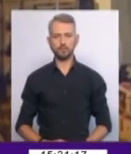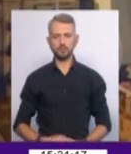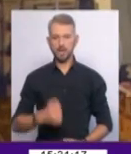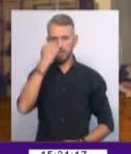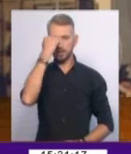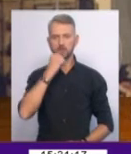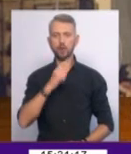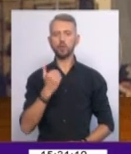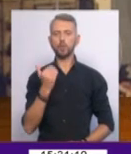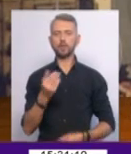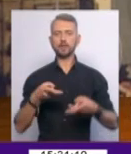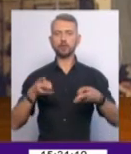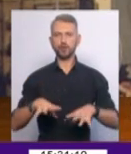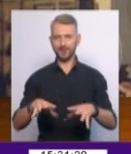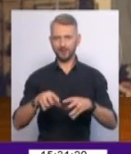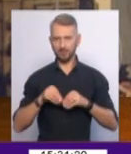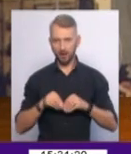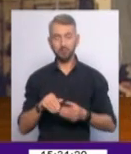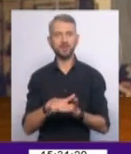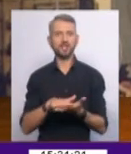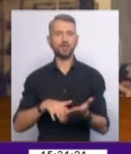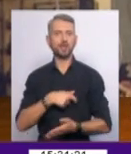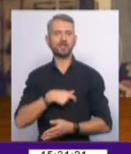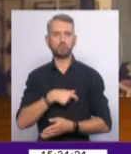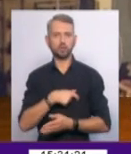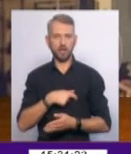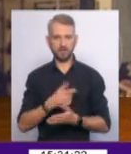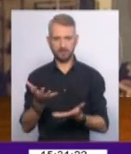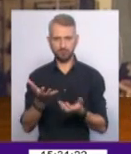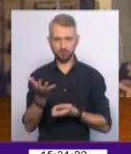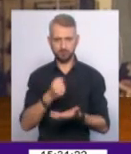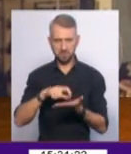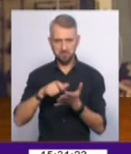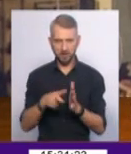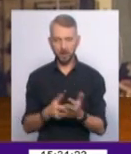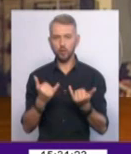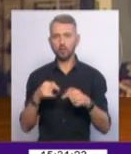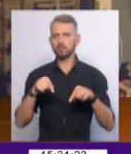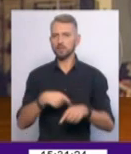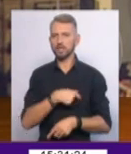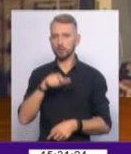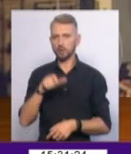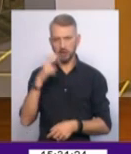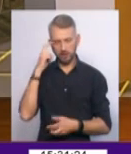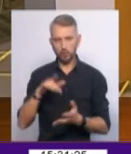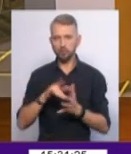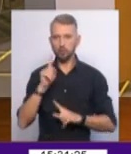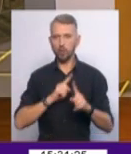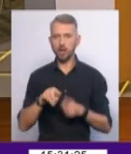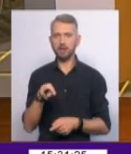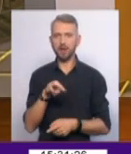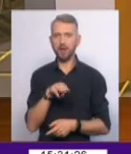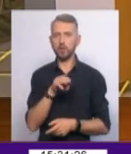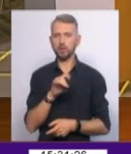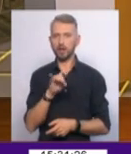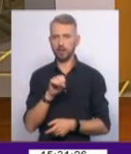Дякую за те, що ви залишаєтеся з нами. Триває ефір депутатської приймальні. Нагадаю, що сьогодні в нашій студії депутат Київської міської ради пан Михайло Тюрєнтєв.